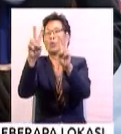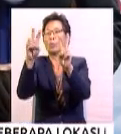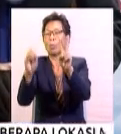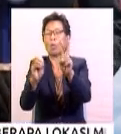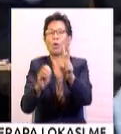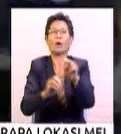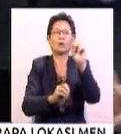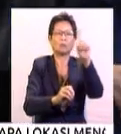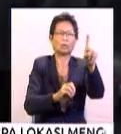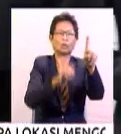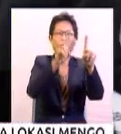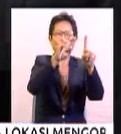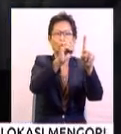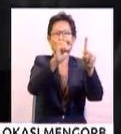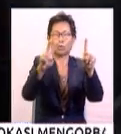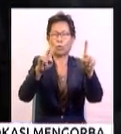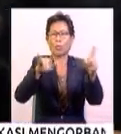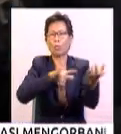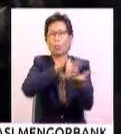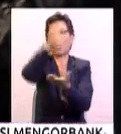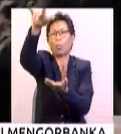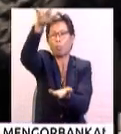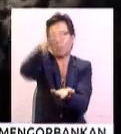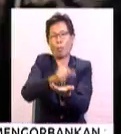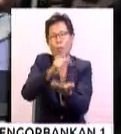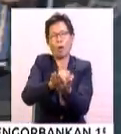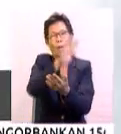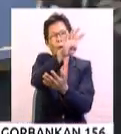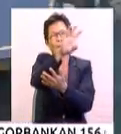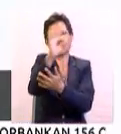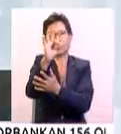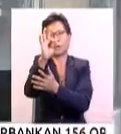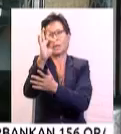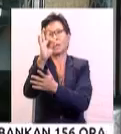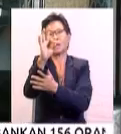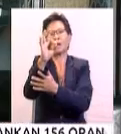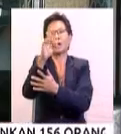102 penerbangan charter melibatkan lebih 49,000 kerusi.